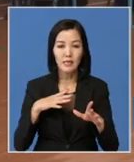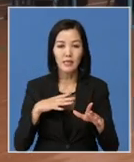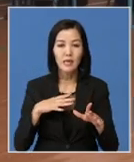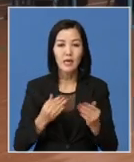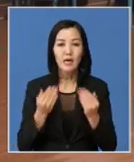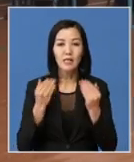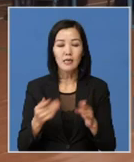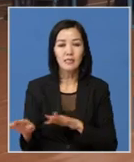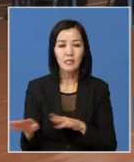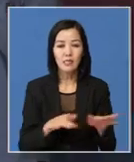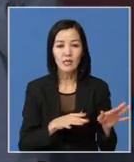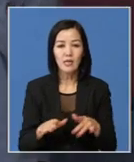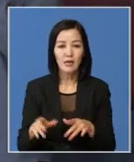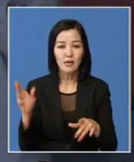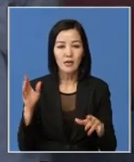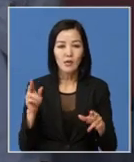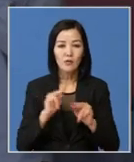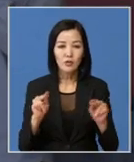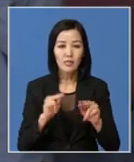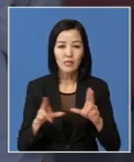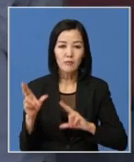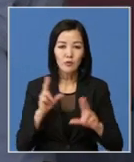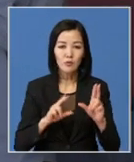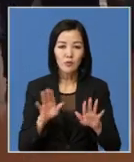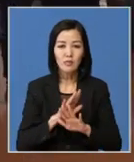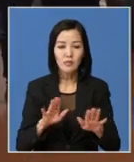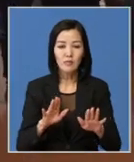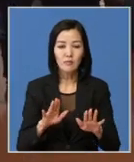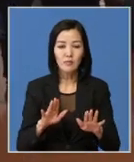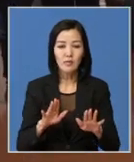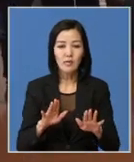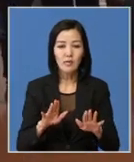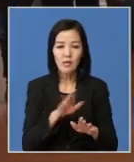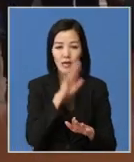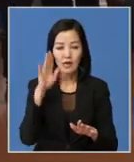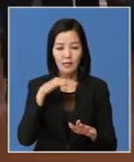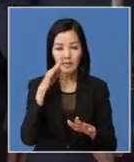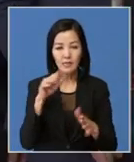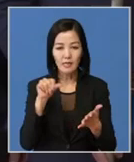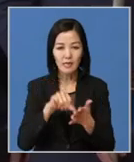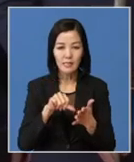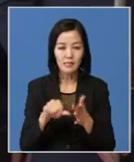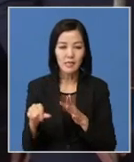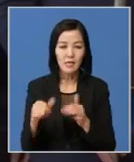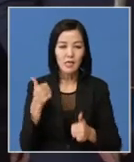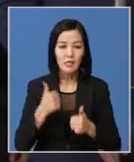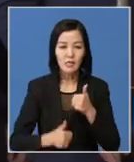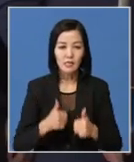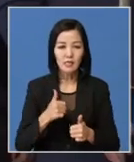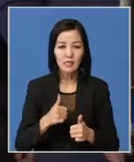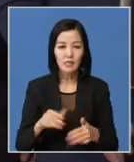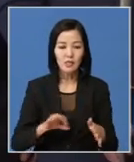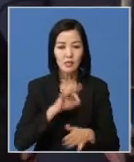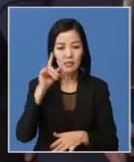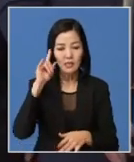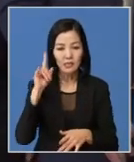лицейдегі спорттық шараға білім мекемесінің ұстаздары мен студенттер емес, білімгерлердің ата-аналары қатысты. Жарысқа Шығыс Қазақстан облысы, Алматы қаласы